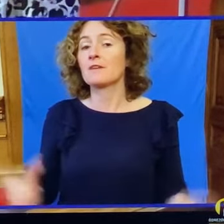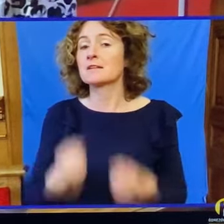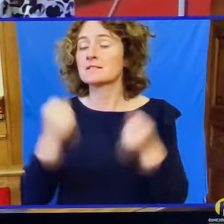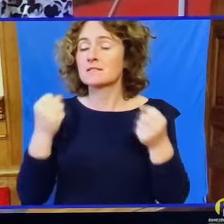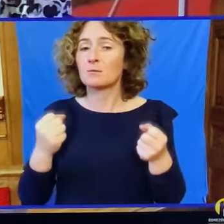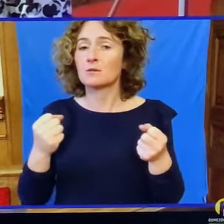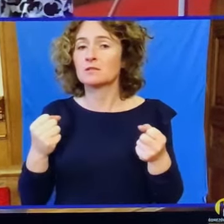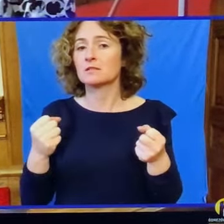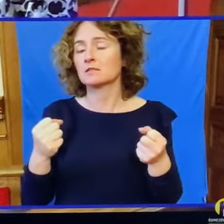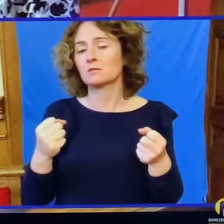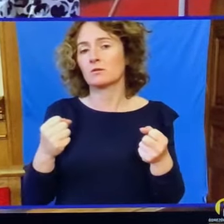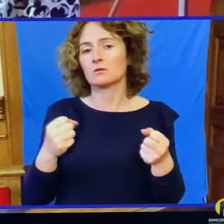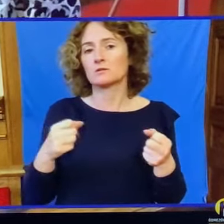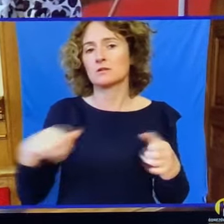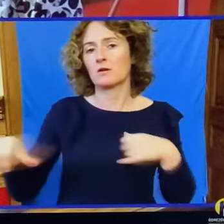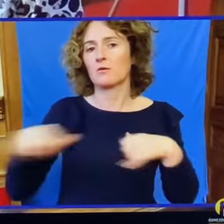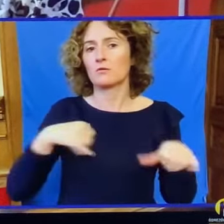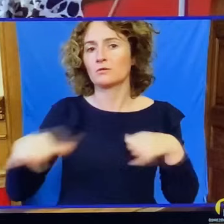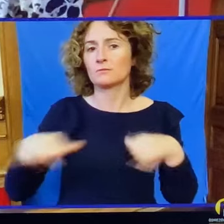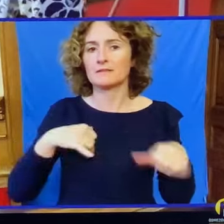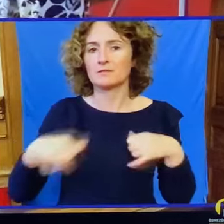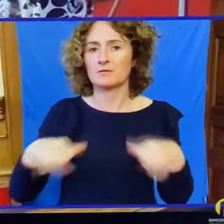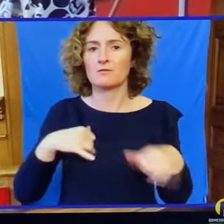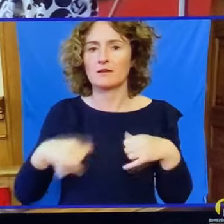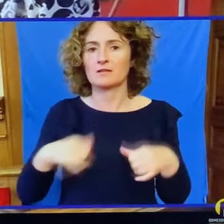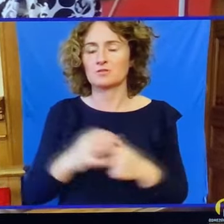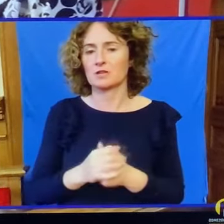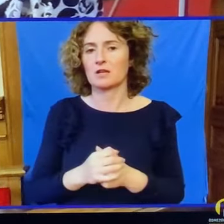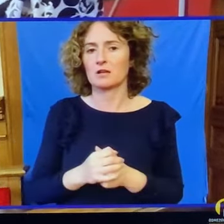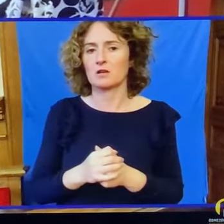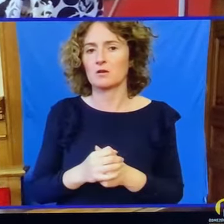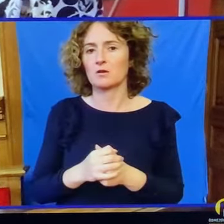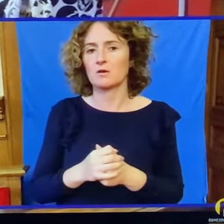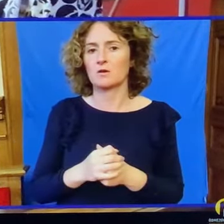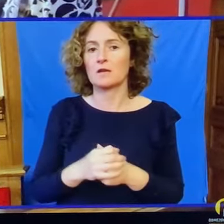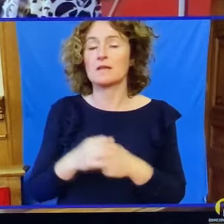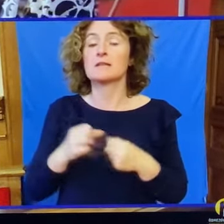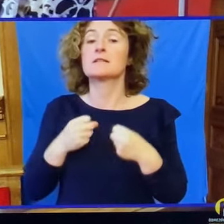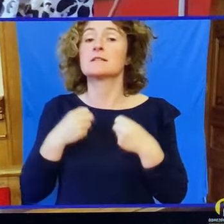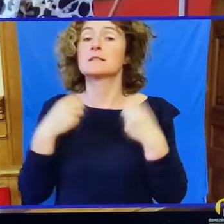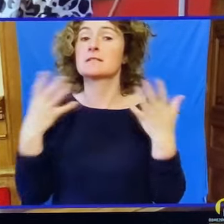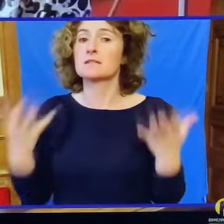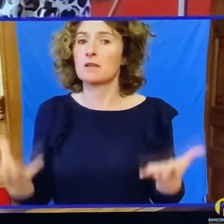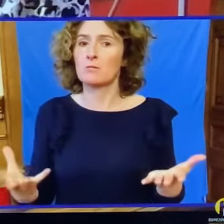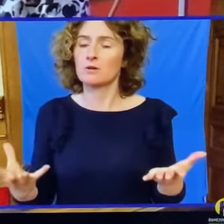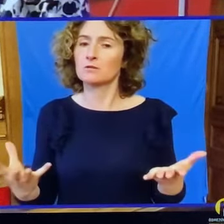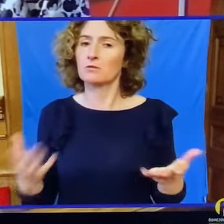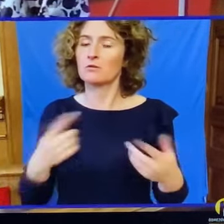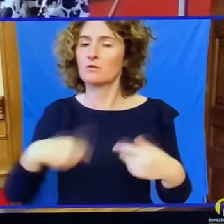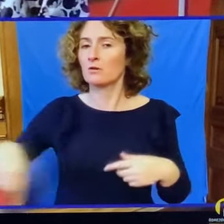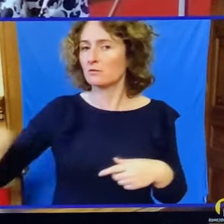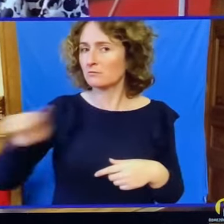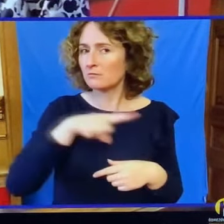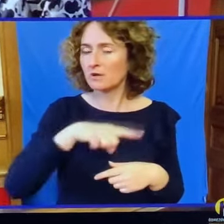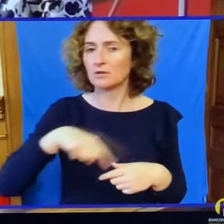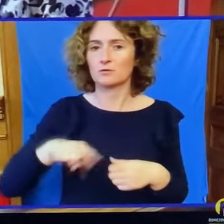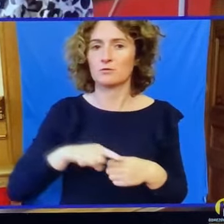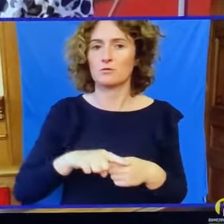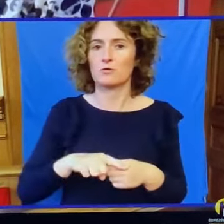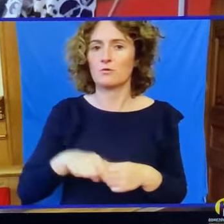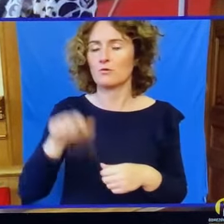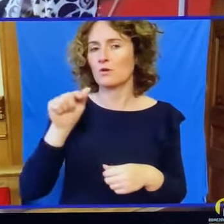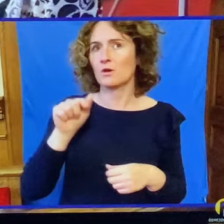Szerintem igen hatalmas szabadságot adott a kezünkbe, csak tudjunk vele élni. Talán ő sem tudja, de ezzel